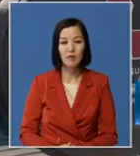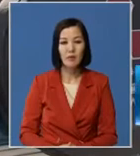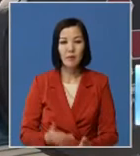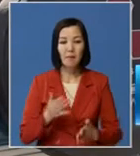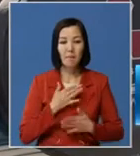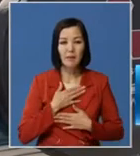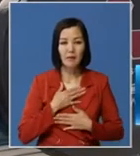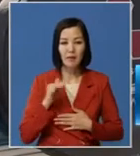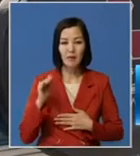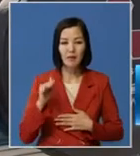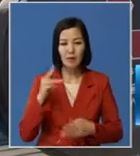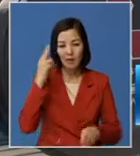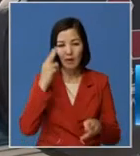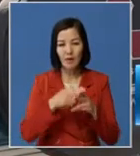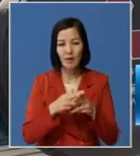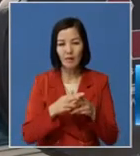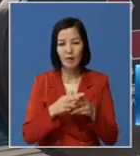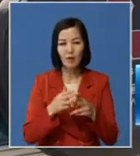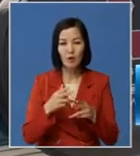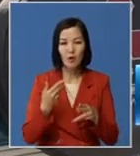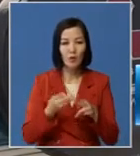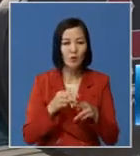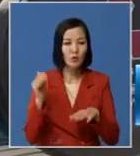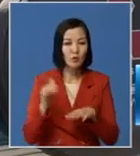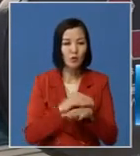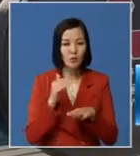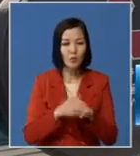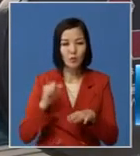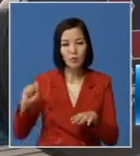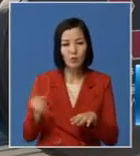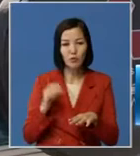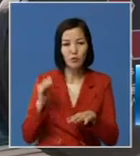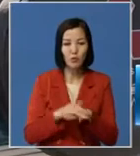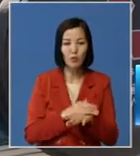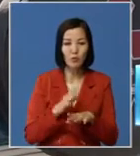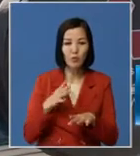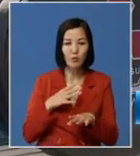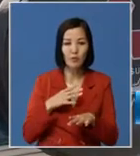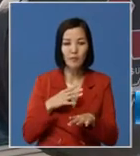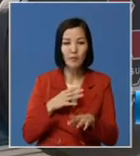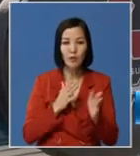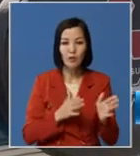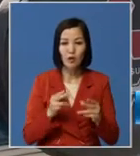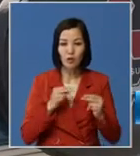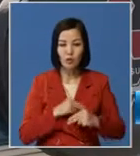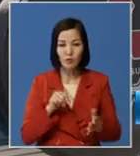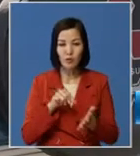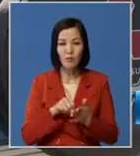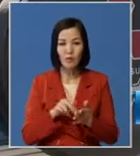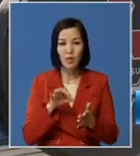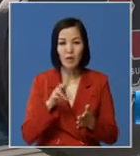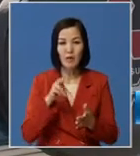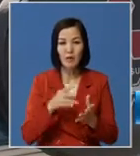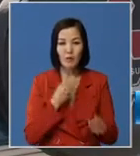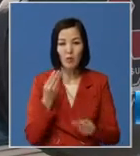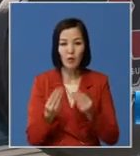Менің немере ағам ақ көңіл, ашық болатын. Достарым оны сыйлайтын. Тұрақты жұмысы болған. Бір кездері олимпке кіріп, құмар